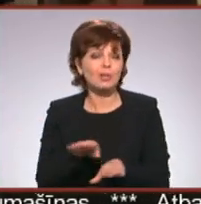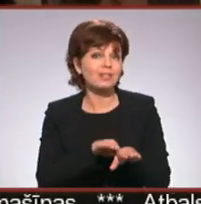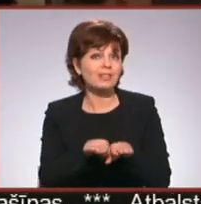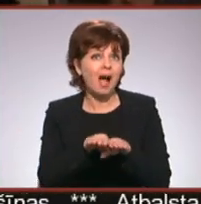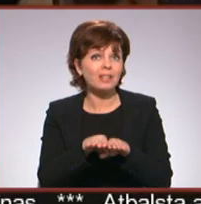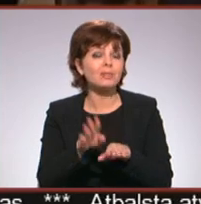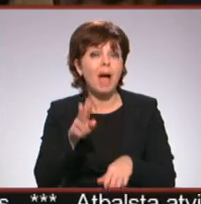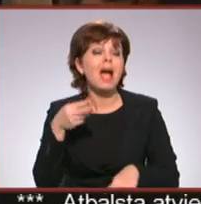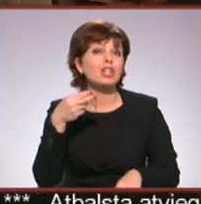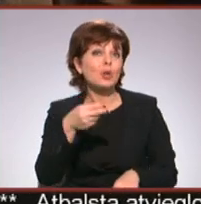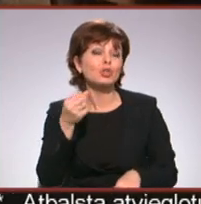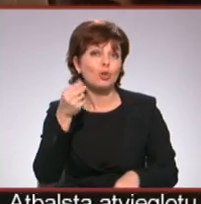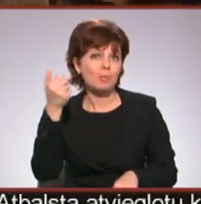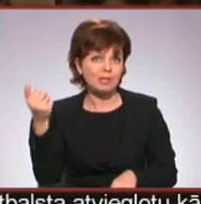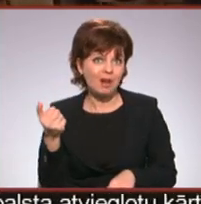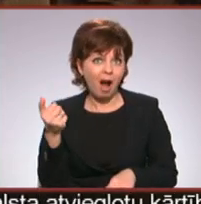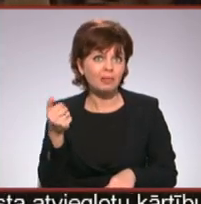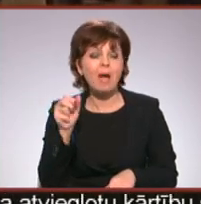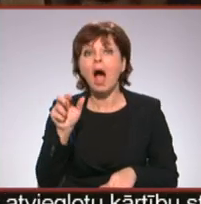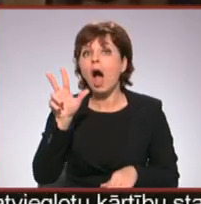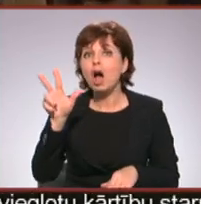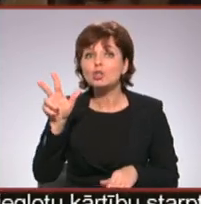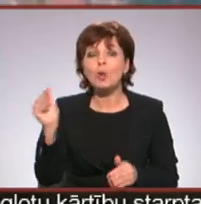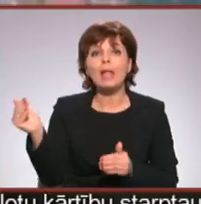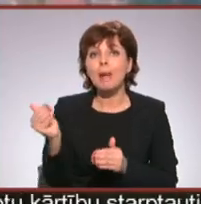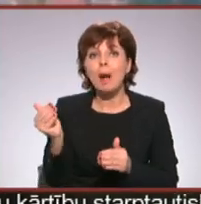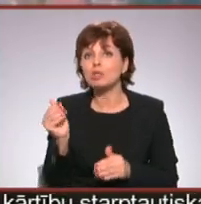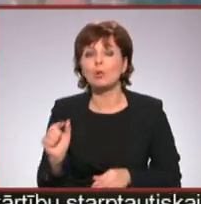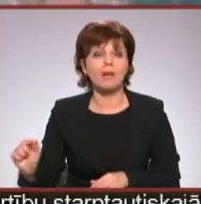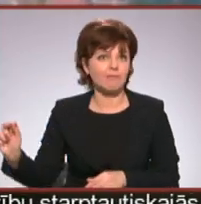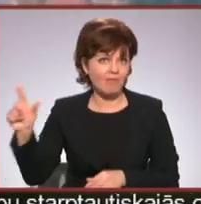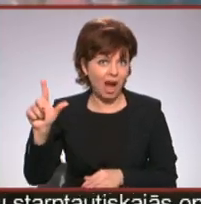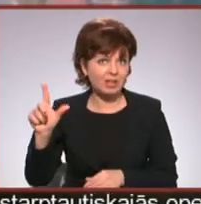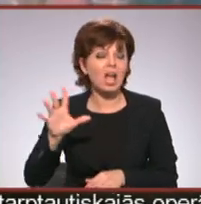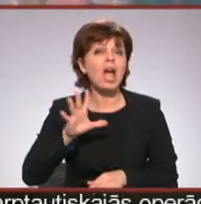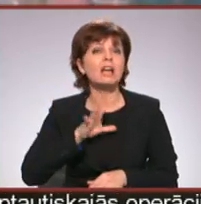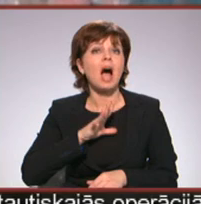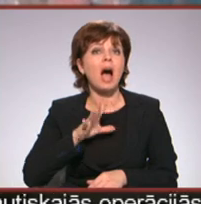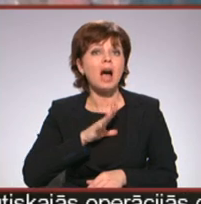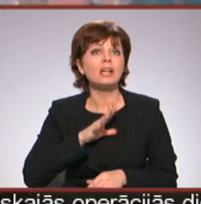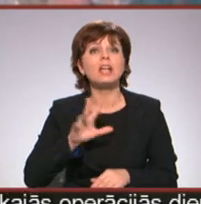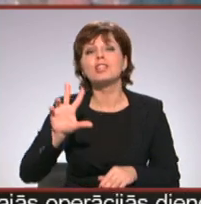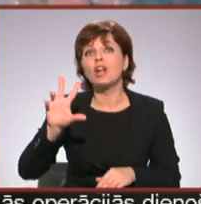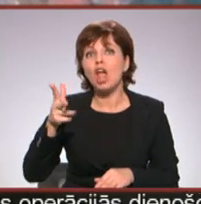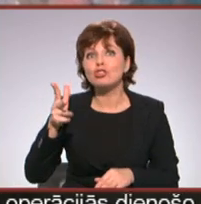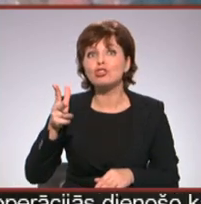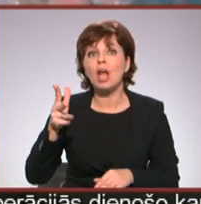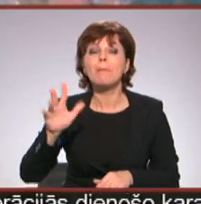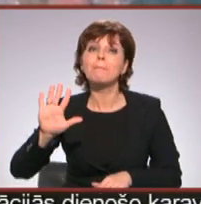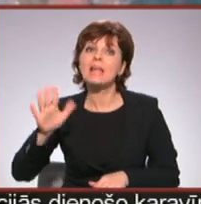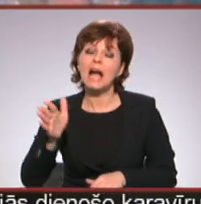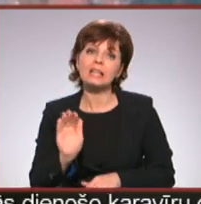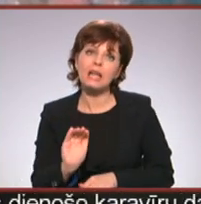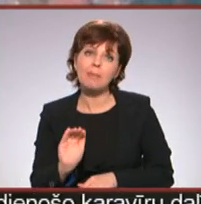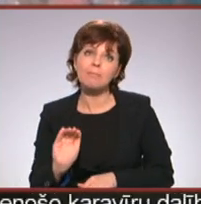ar 2012. Ir par 8 vairāk. Ir arī 3. bērniņi, ir arī 5. bērniņi.